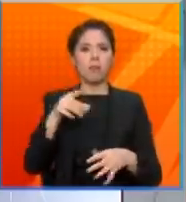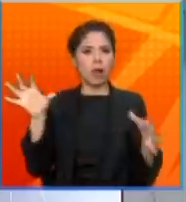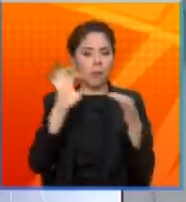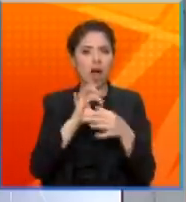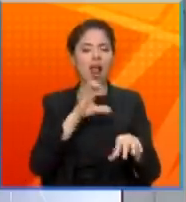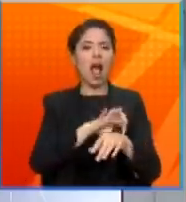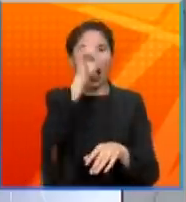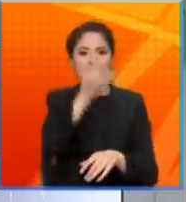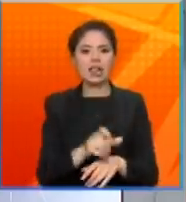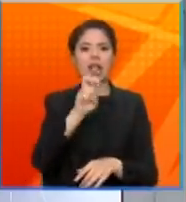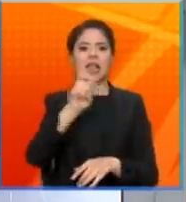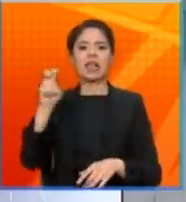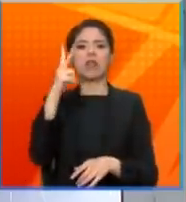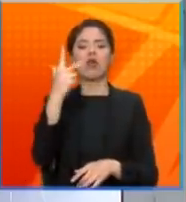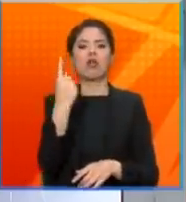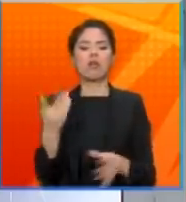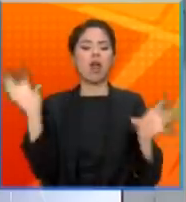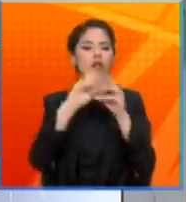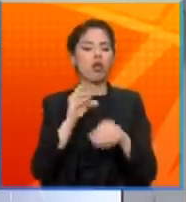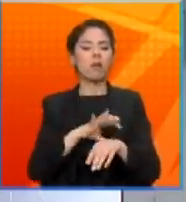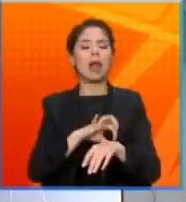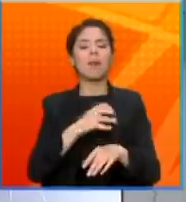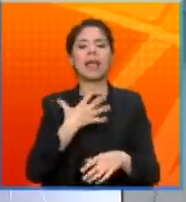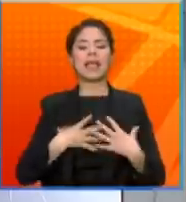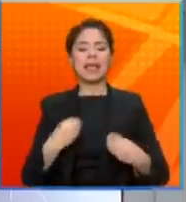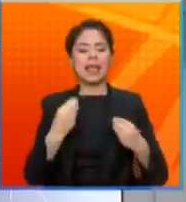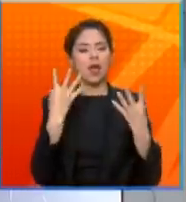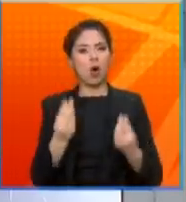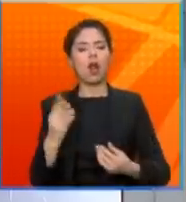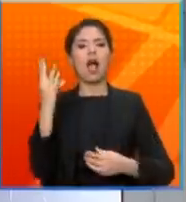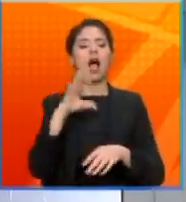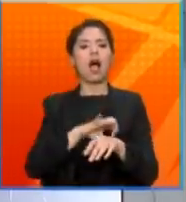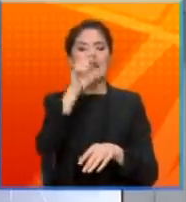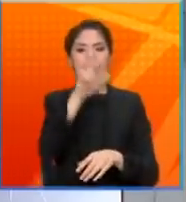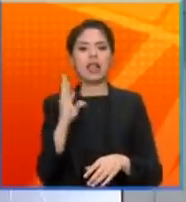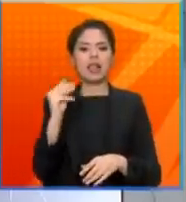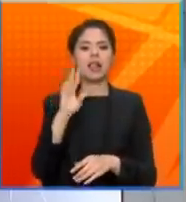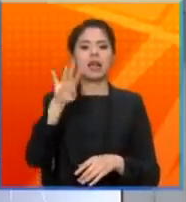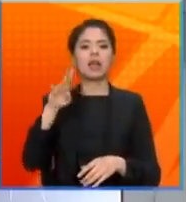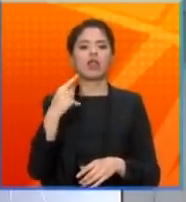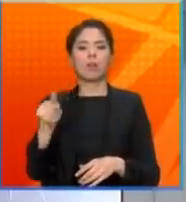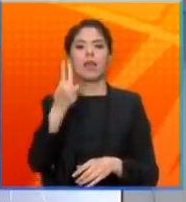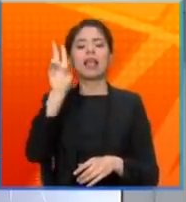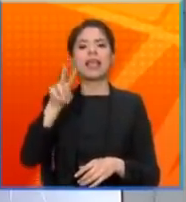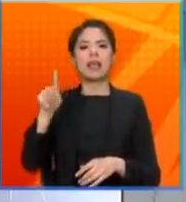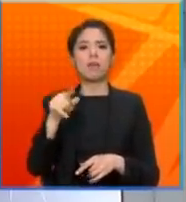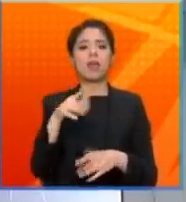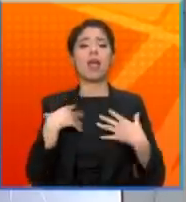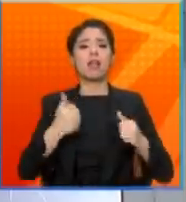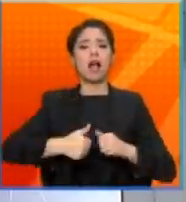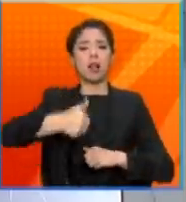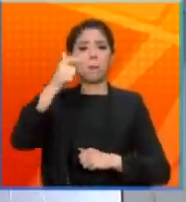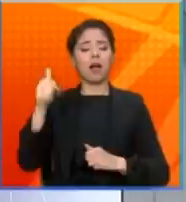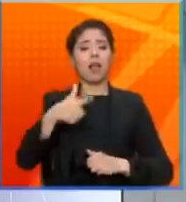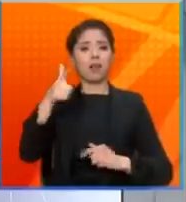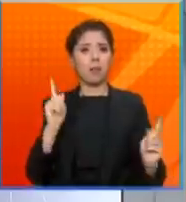hastaların sayısı ise 831. Toplam iyileşen hasta sayısı da 44.022. Evet, Bakan Koca demiştik, kameraların karşısına